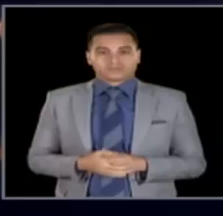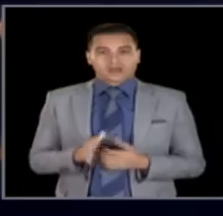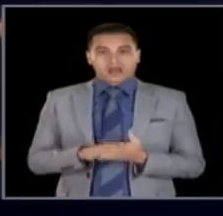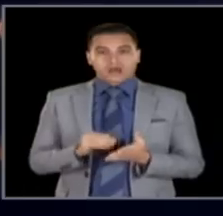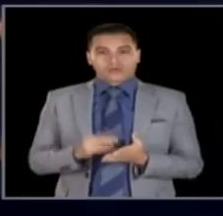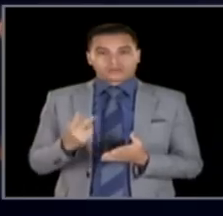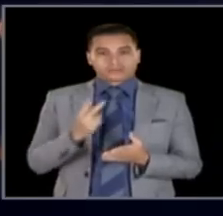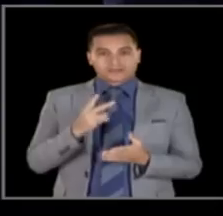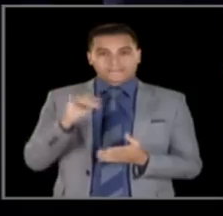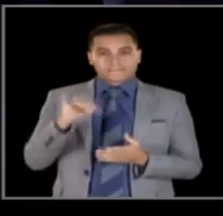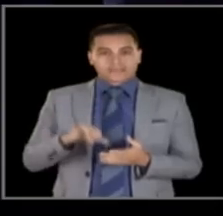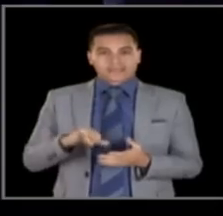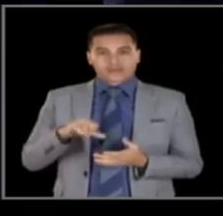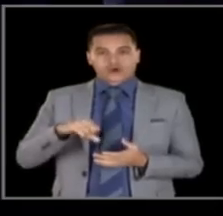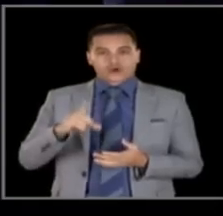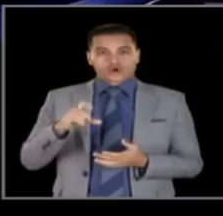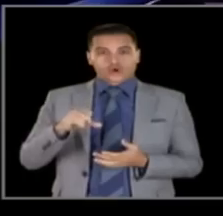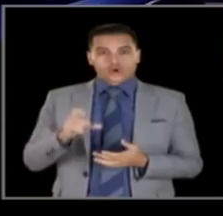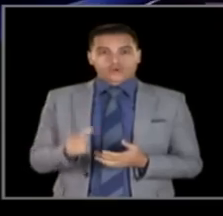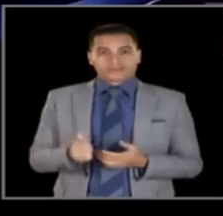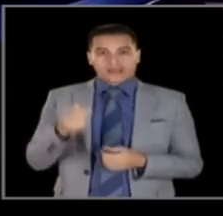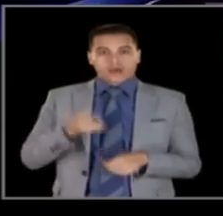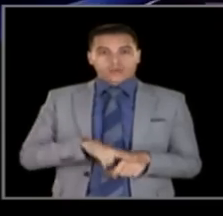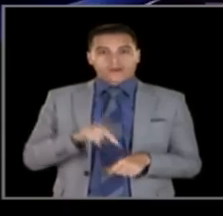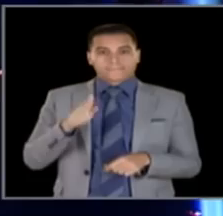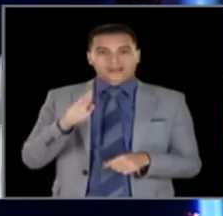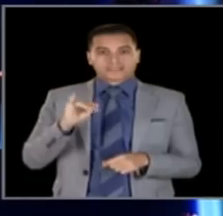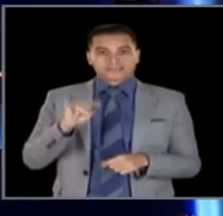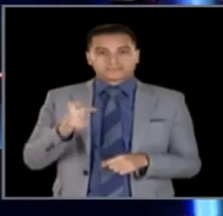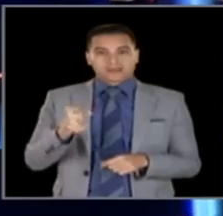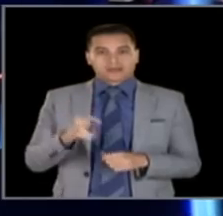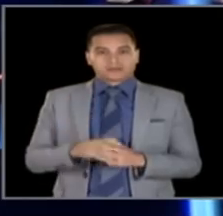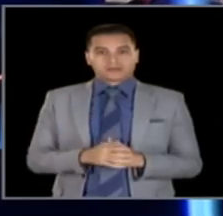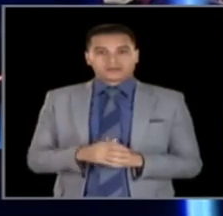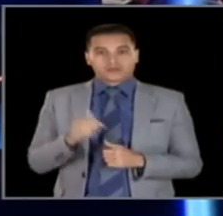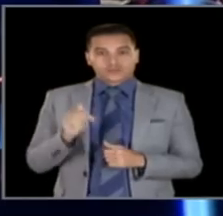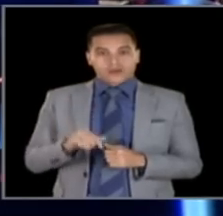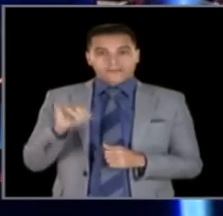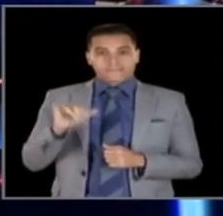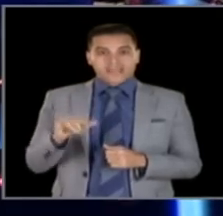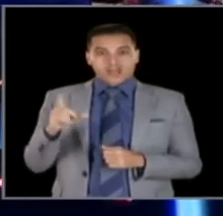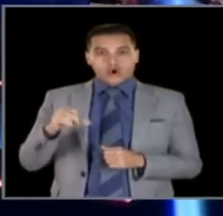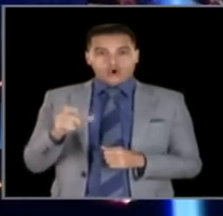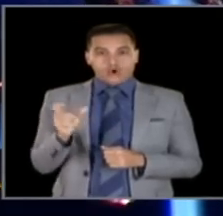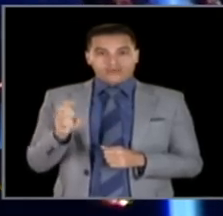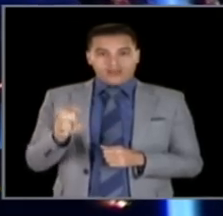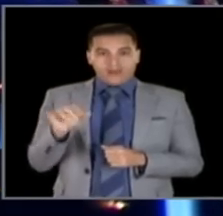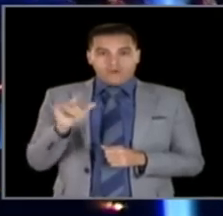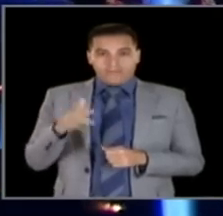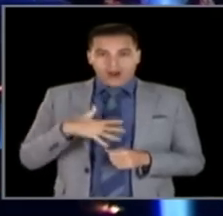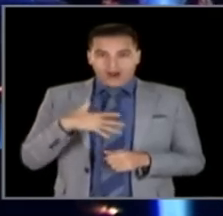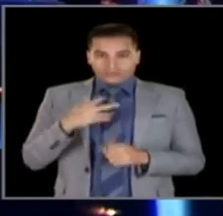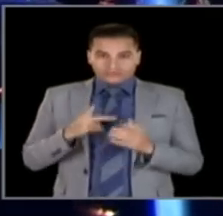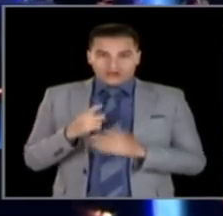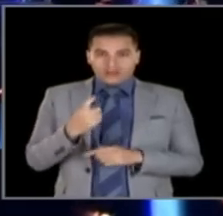أول 2 ميرونا وبسمة، بسمة وميرونا. طبعا يا ميرونا محتاجة